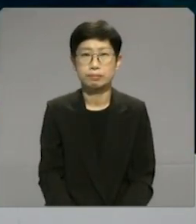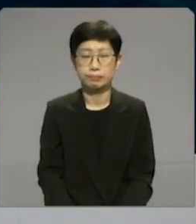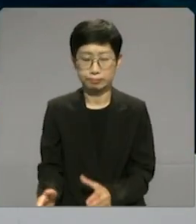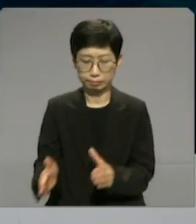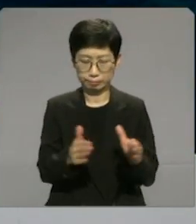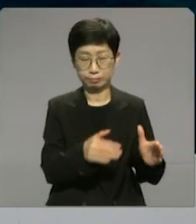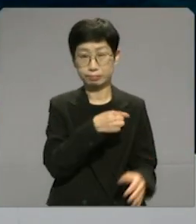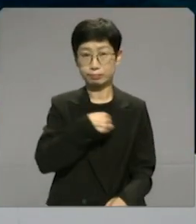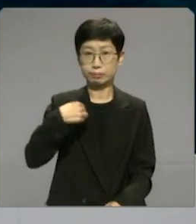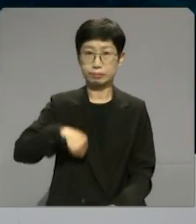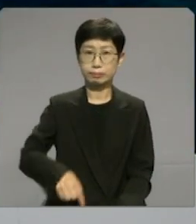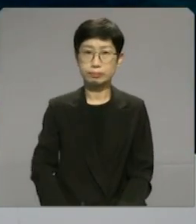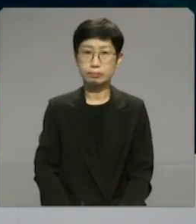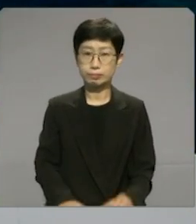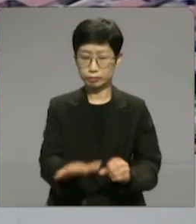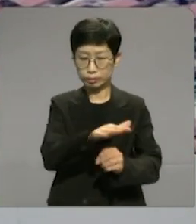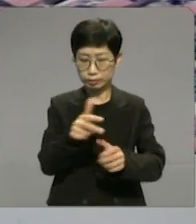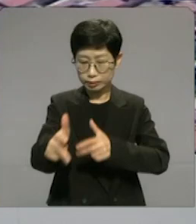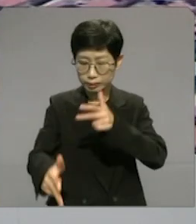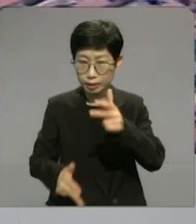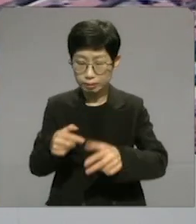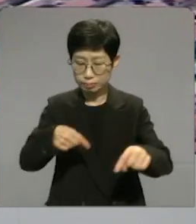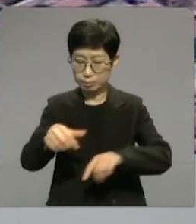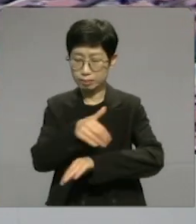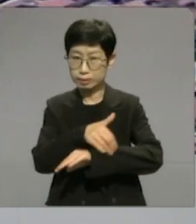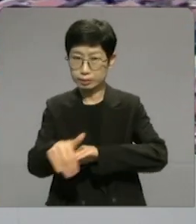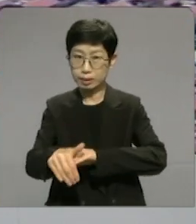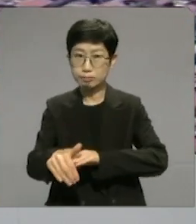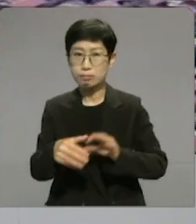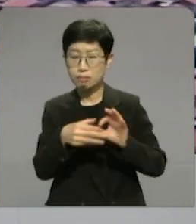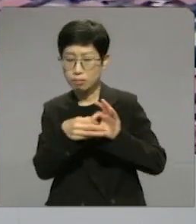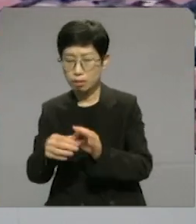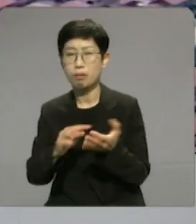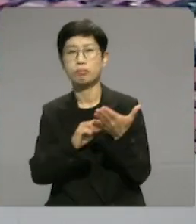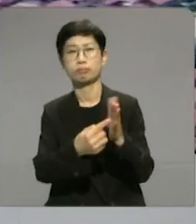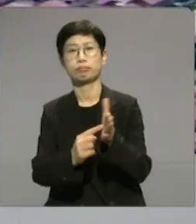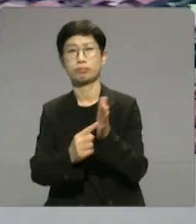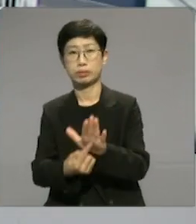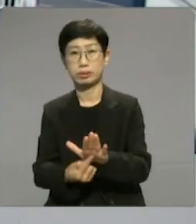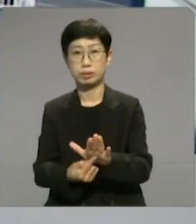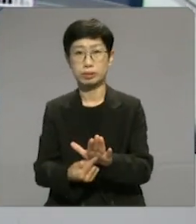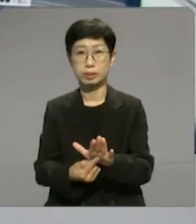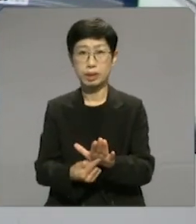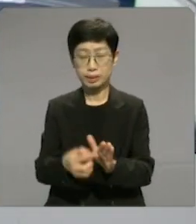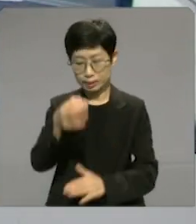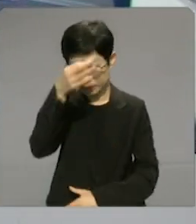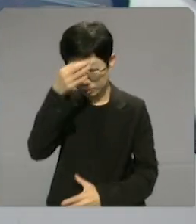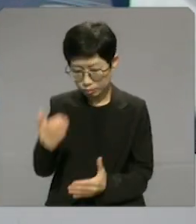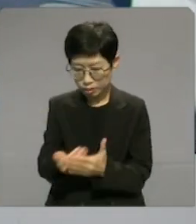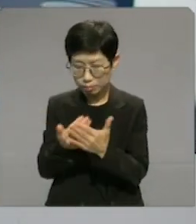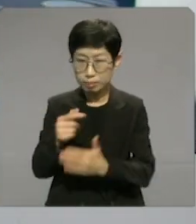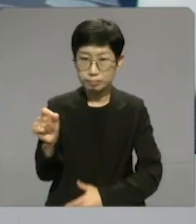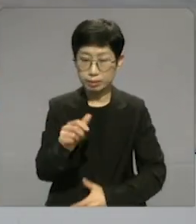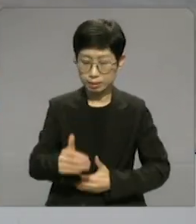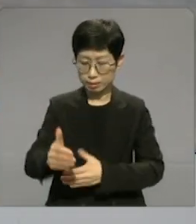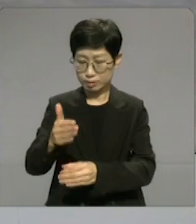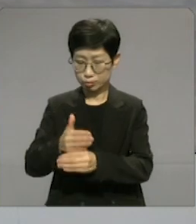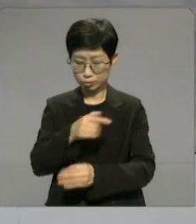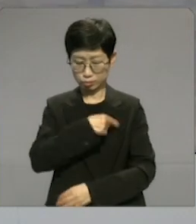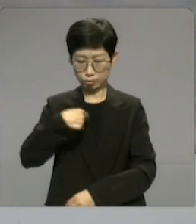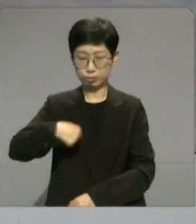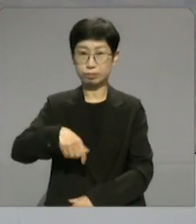중국입니다. 우주산업 상업화 정책을 잇따라 발표하며 우주항공기술개발에 속도를 높이고 있는